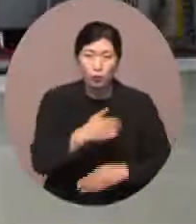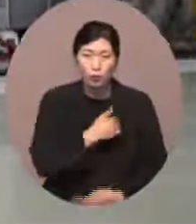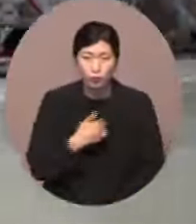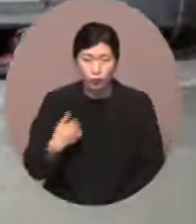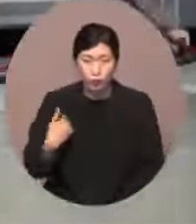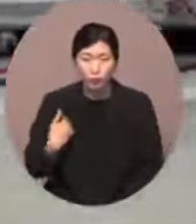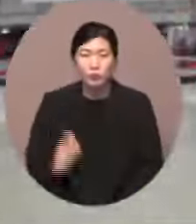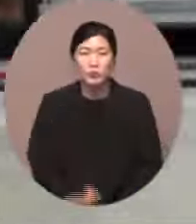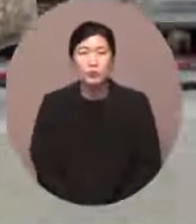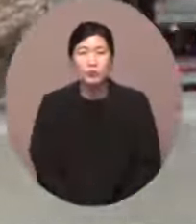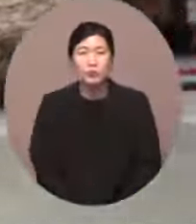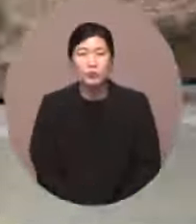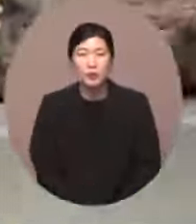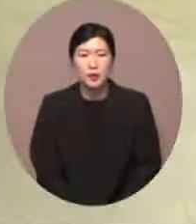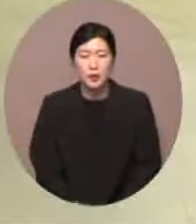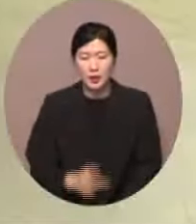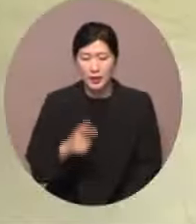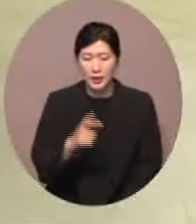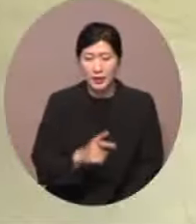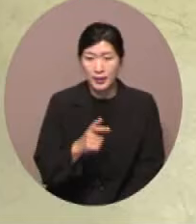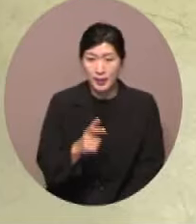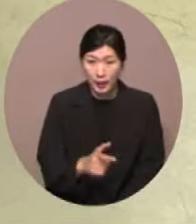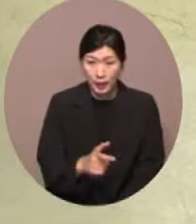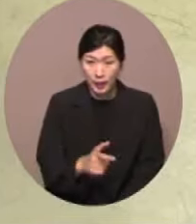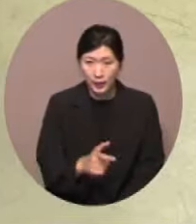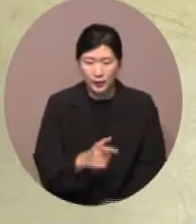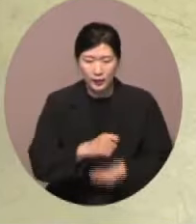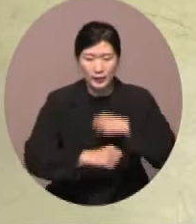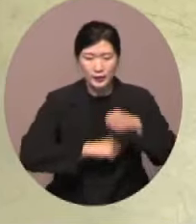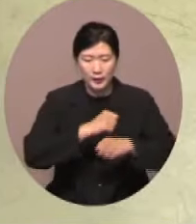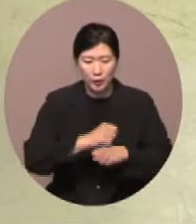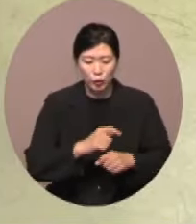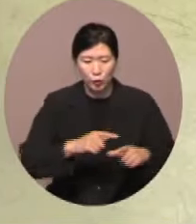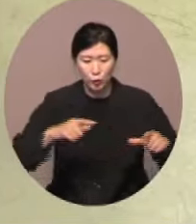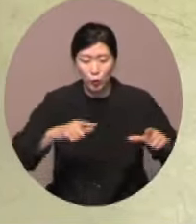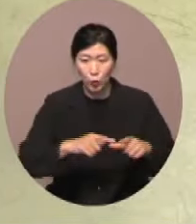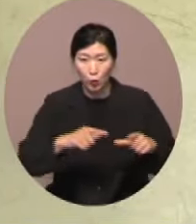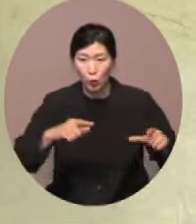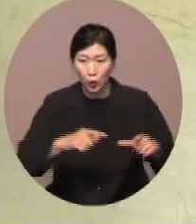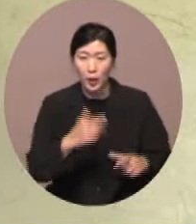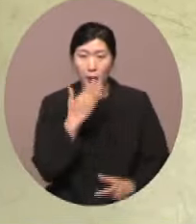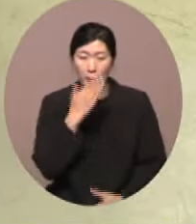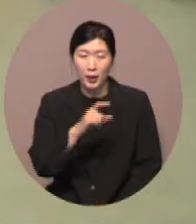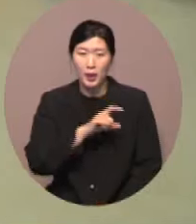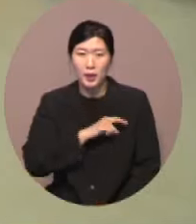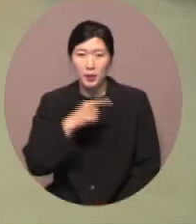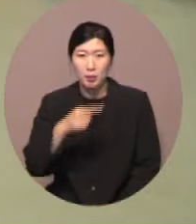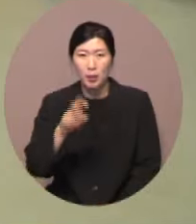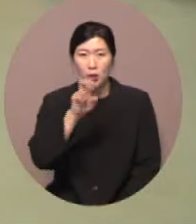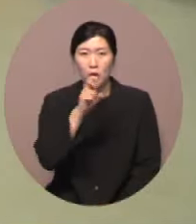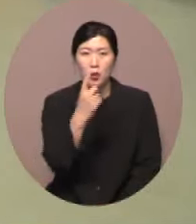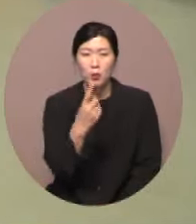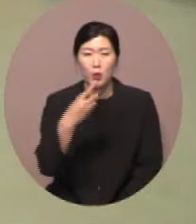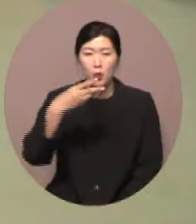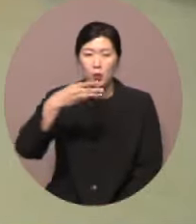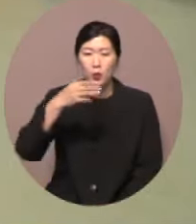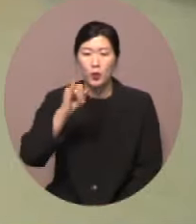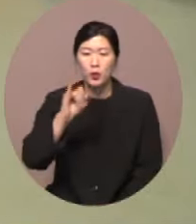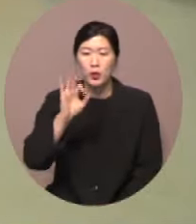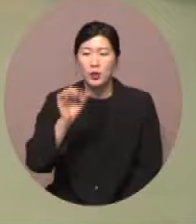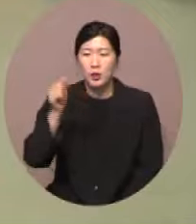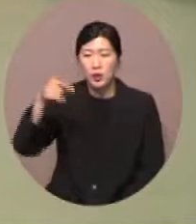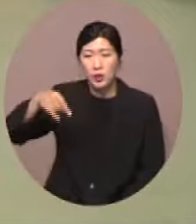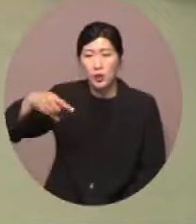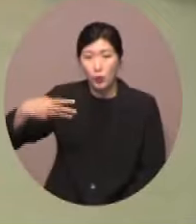없습니다 딱딱한 정도 강성을 자유자재로 조절할 수 있는 바퀴 무핑 휠입니다 국내 연구진이